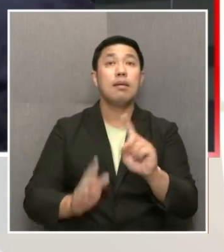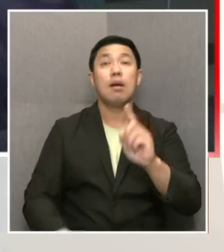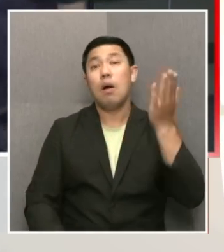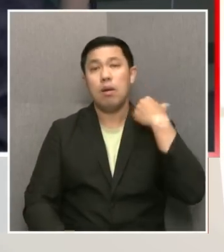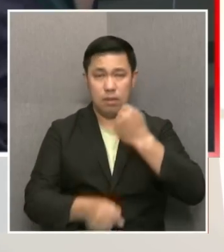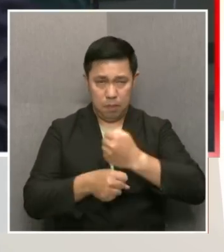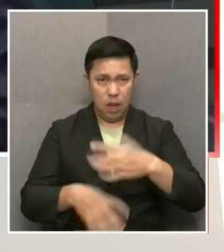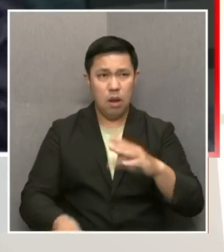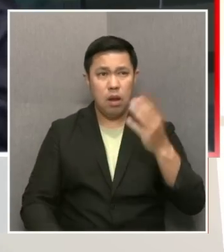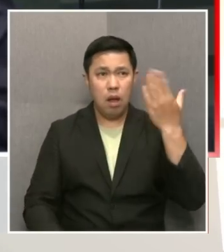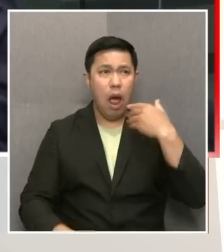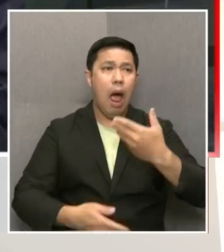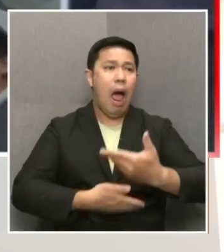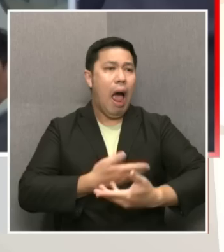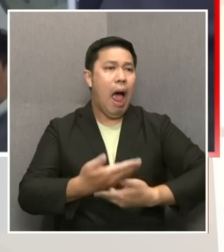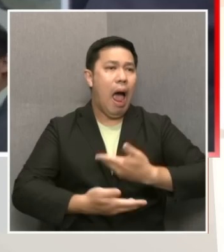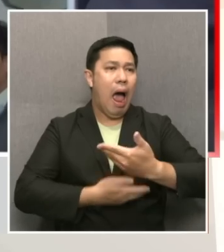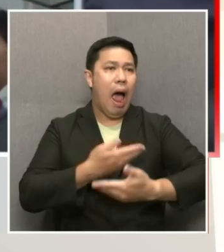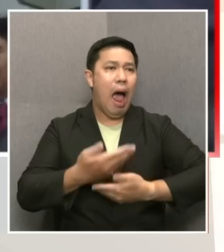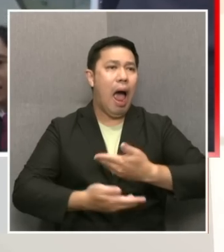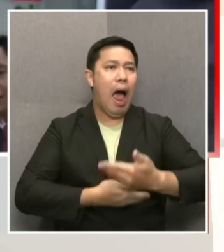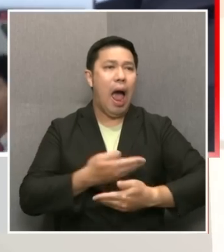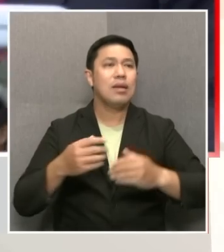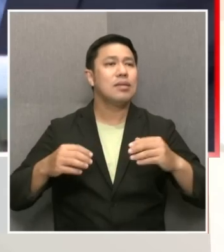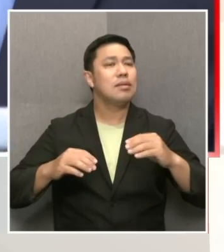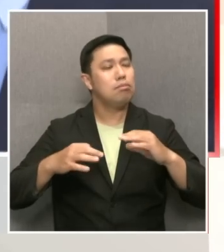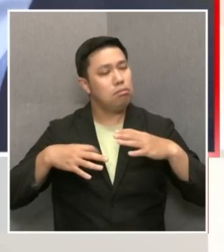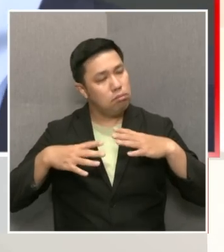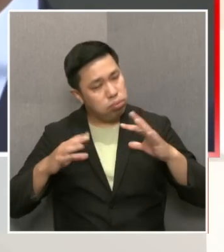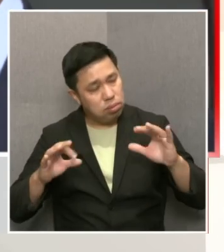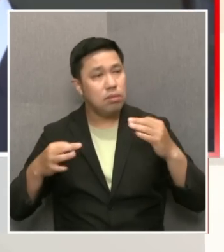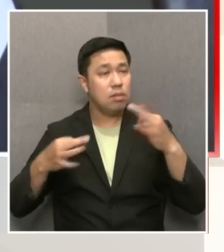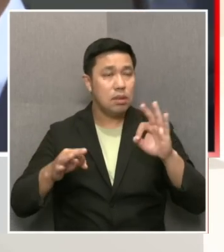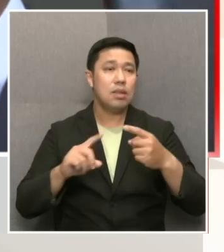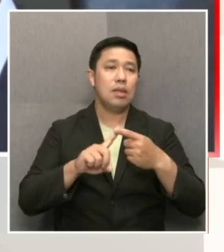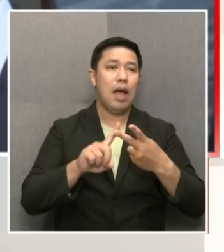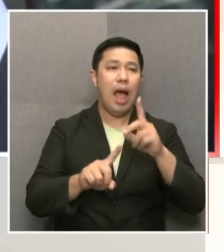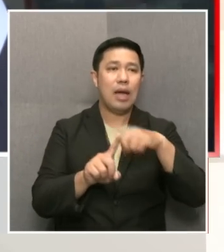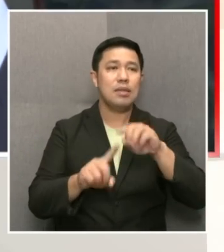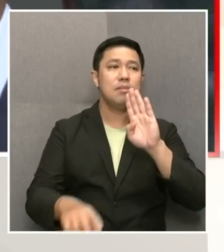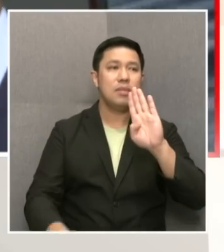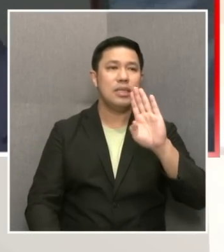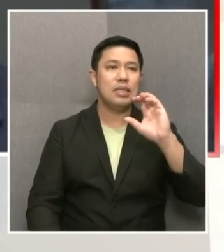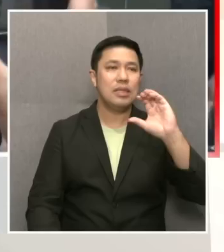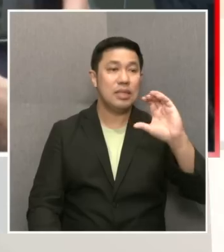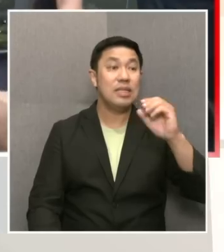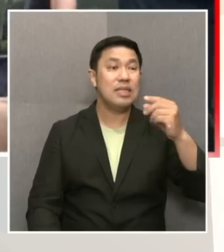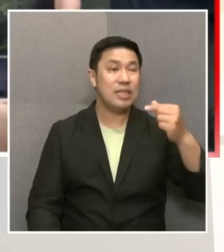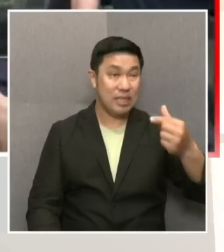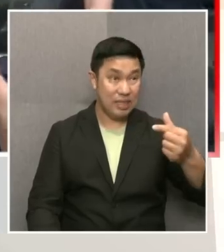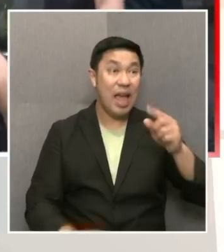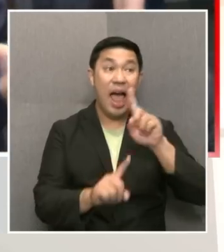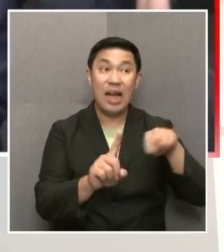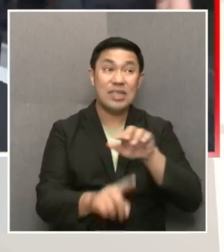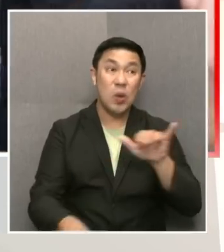นะครับเกี่ยวกับการค้าเสรีอาเซียนคอนเนคติวิตี้หรือการเชื่อมโยง BCG ที่เราใช้นะครับในการผลักดันเศรษฐกิ